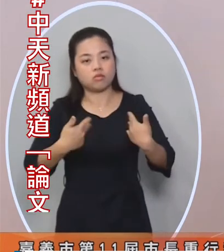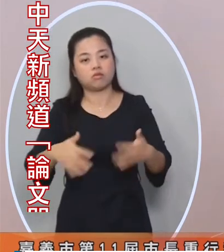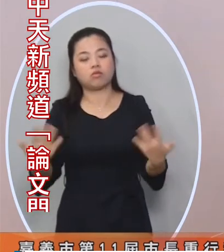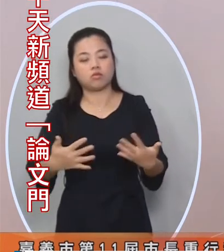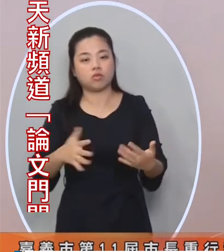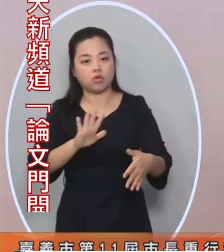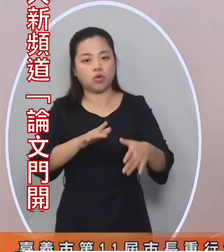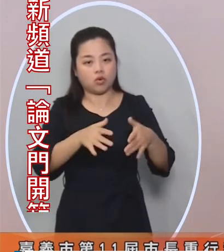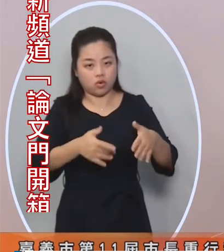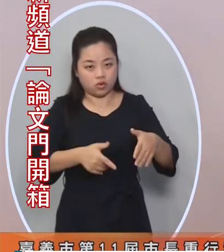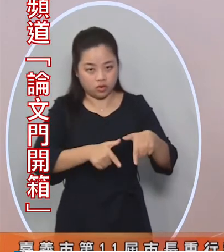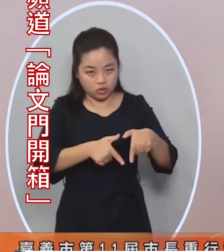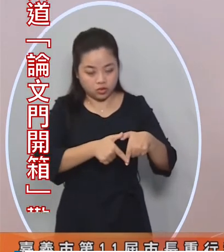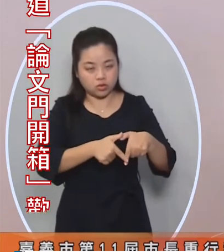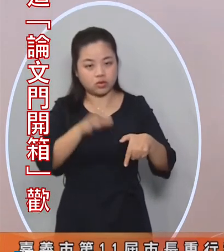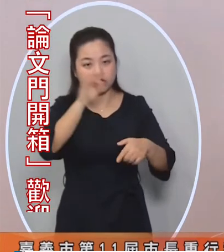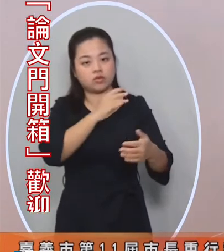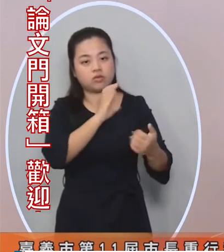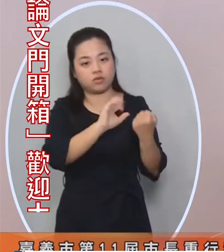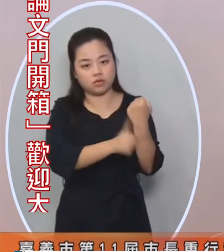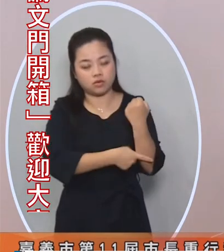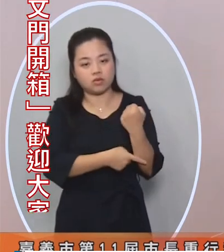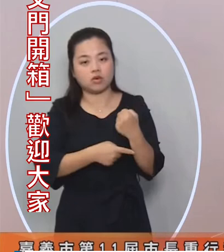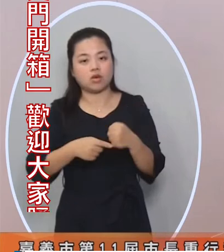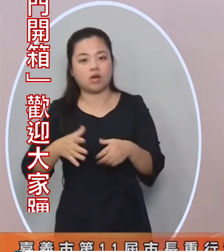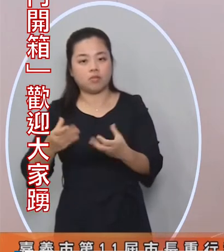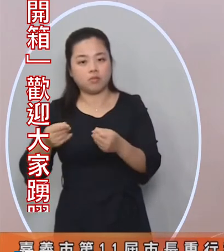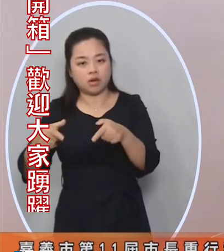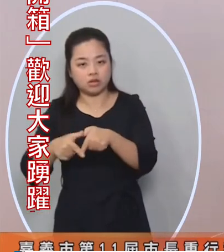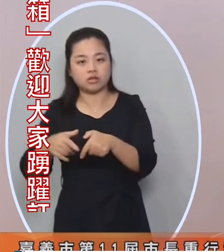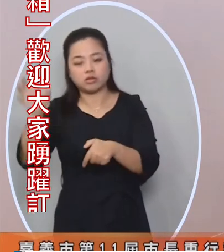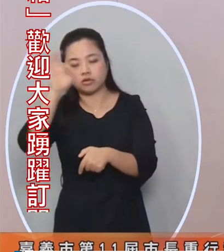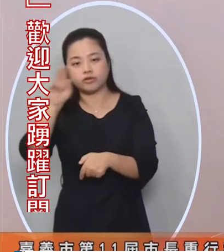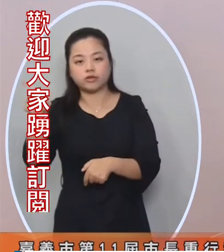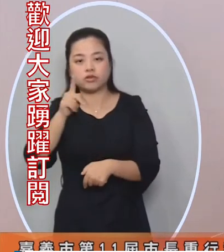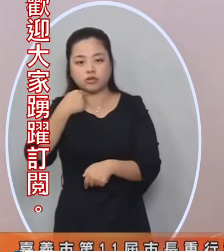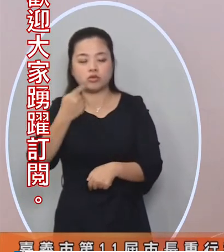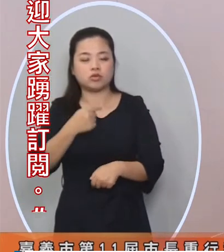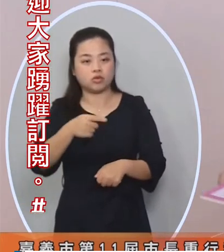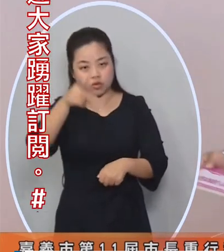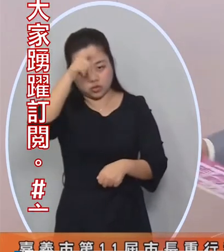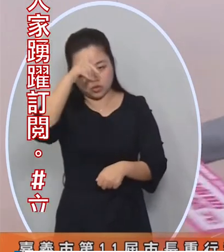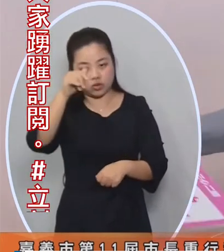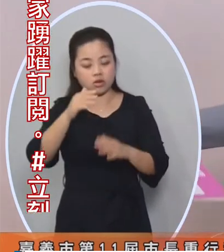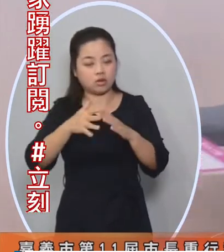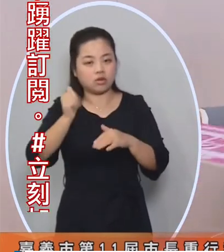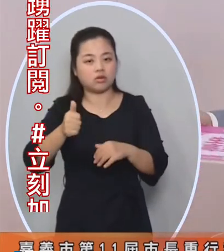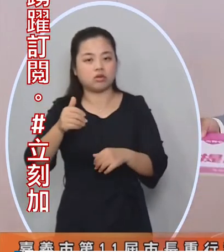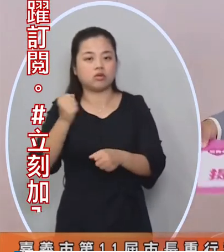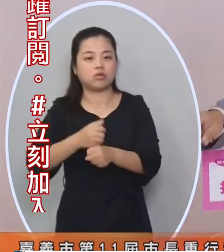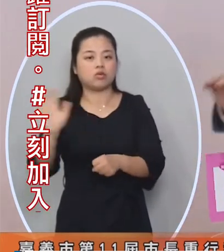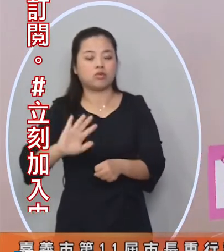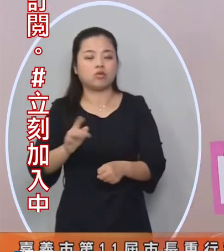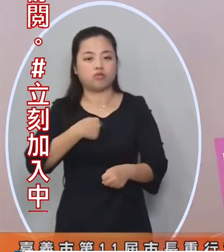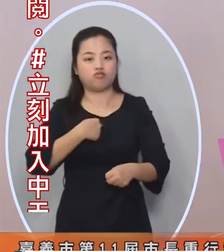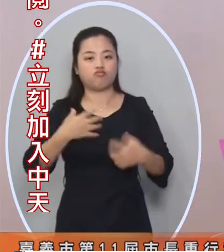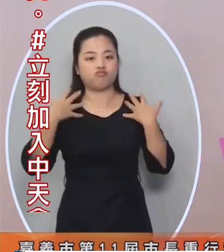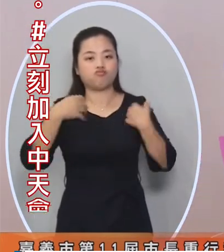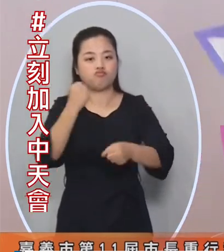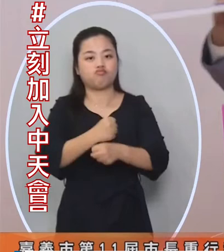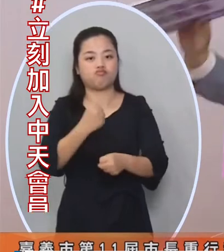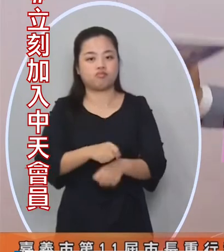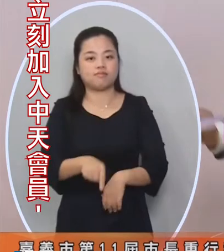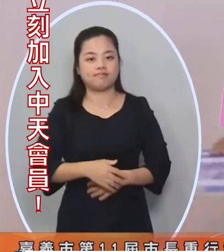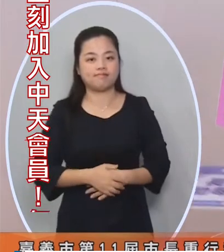找方法，无心的人找借口。黄敏惠不做，李俊毅来做。第三个我们要跟大家报告